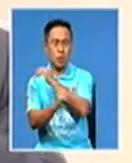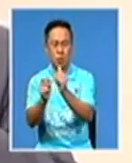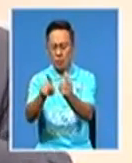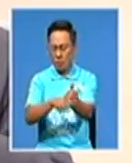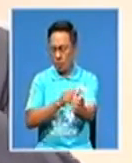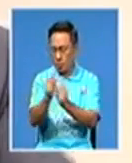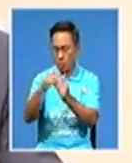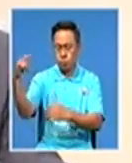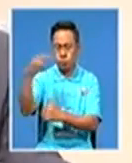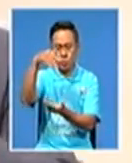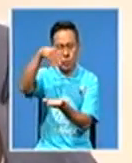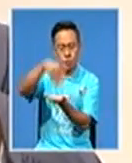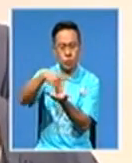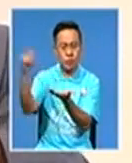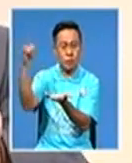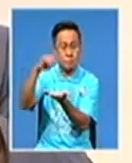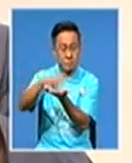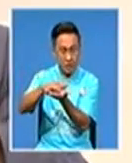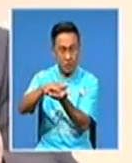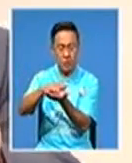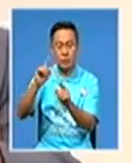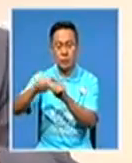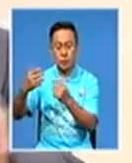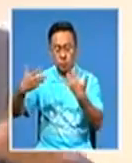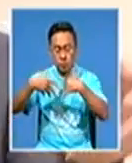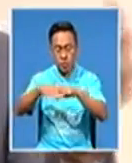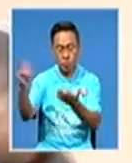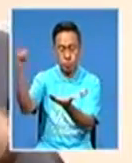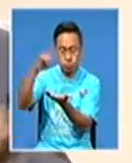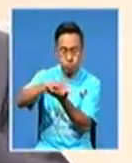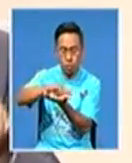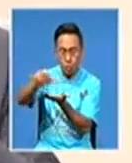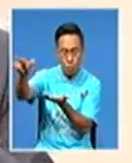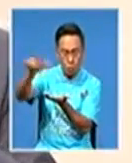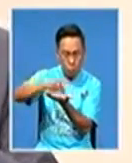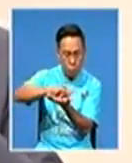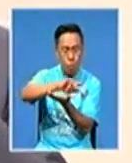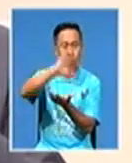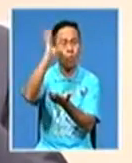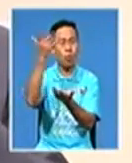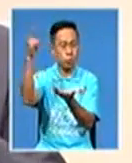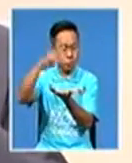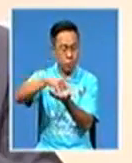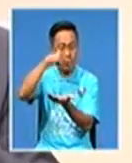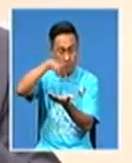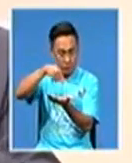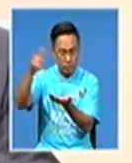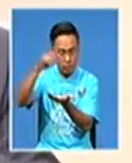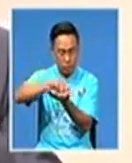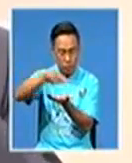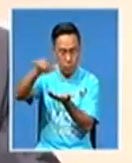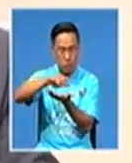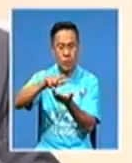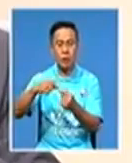ที่เป็นฮับหรือเป็นจุดเชื่อมต่อของสายการบินทุกแห่งแต่ว่าเร